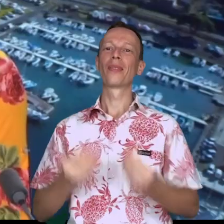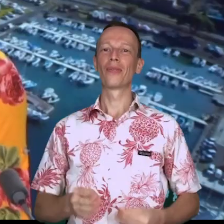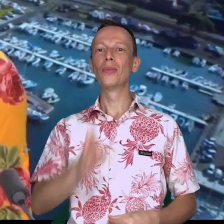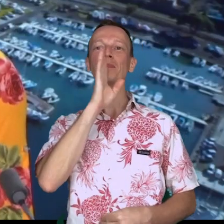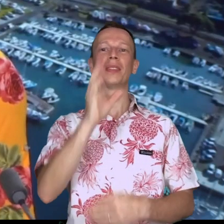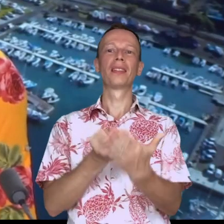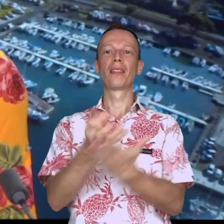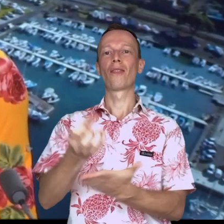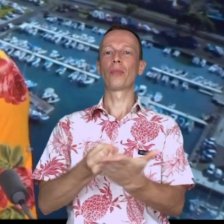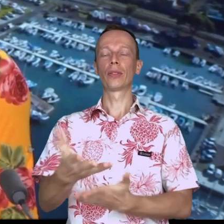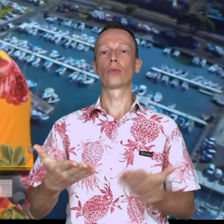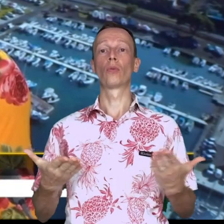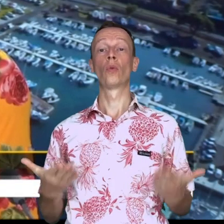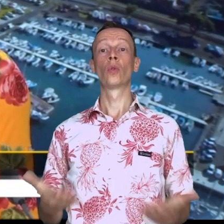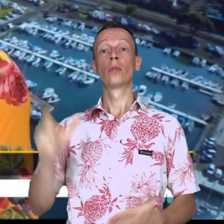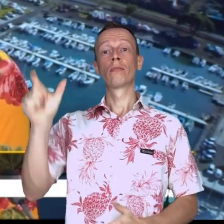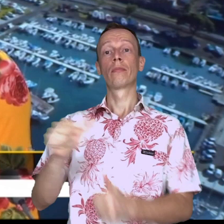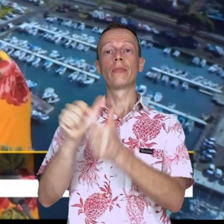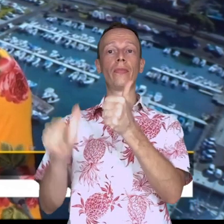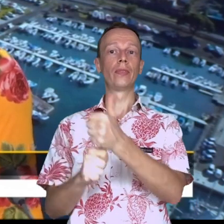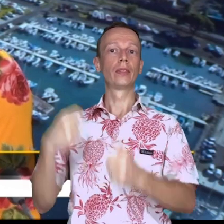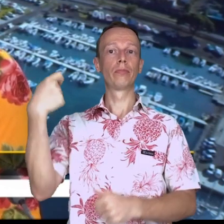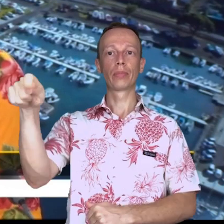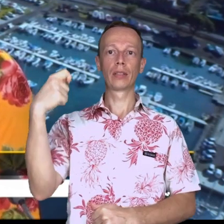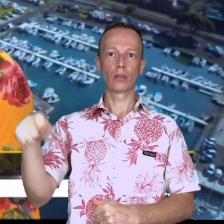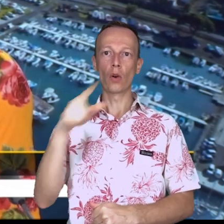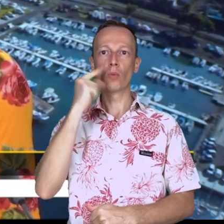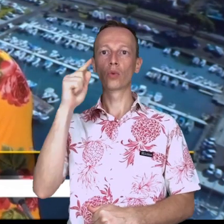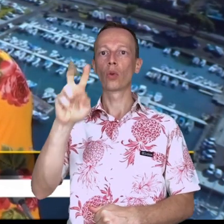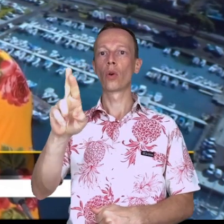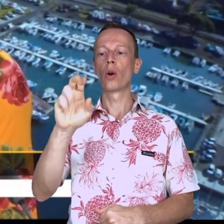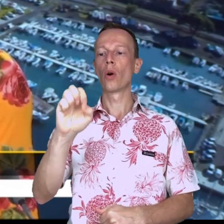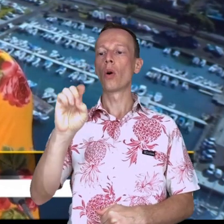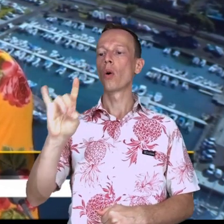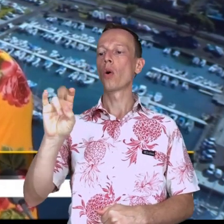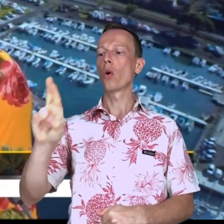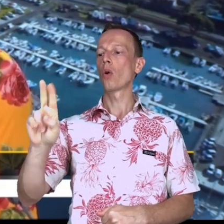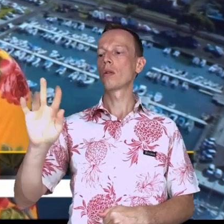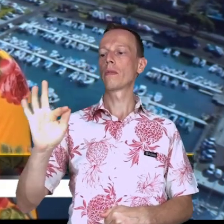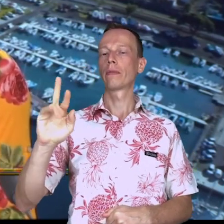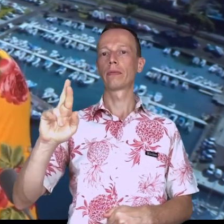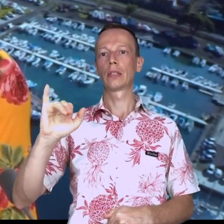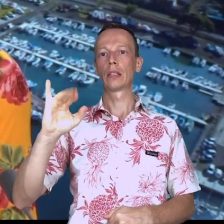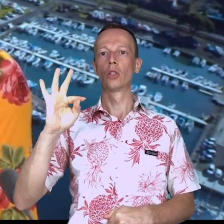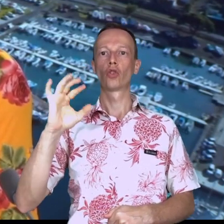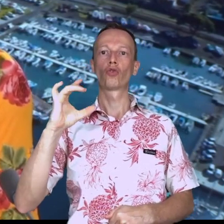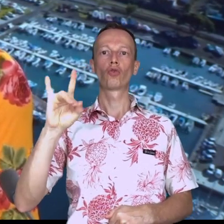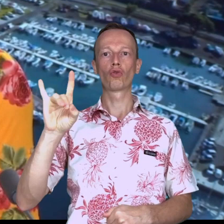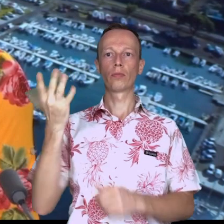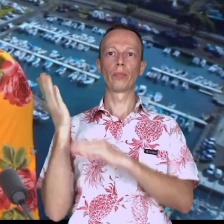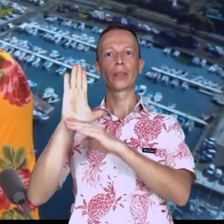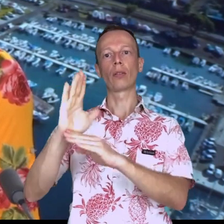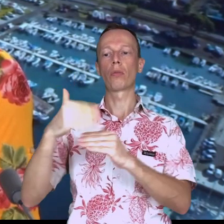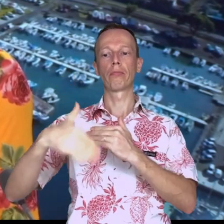Bonjour à tous et bienvenue dans votre édition de la mi-journée. Aujourd'hui, le vice-président du pays, Teva Rohfritsch, a présenté le plan de relance économique